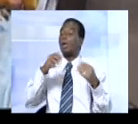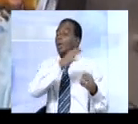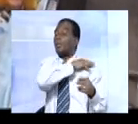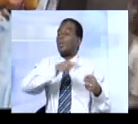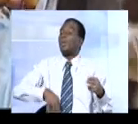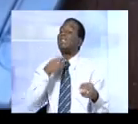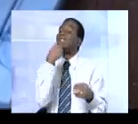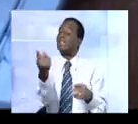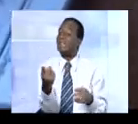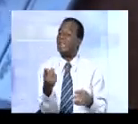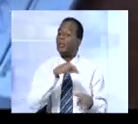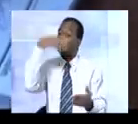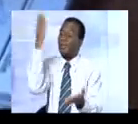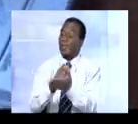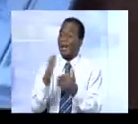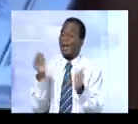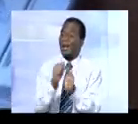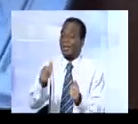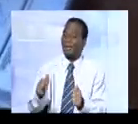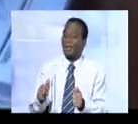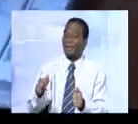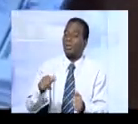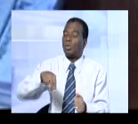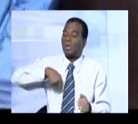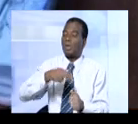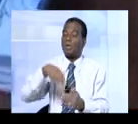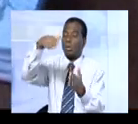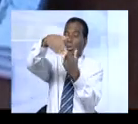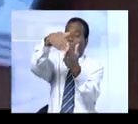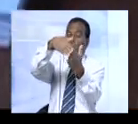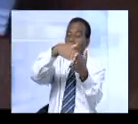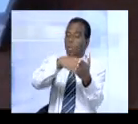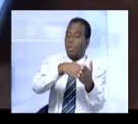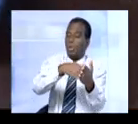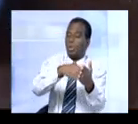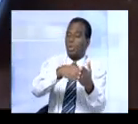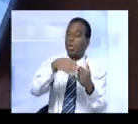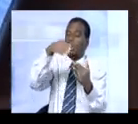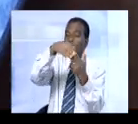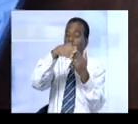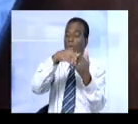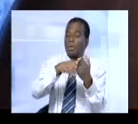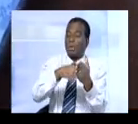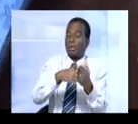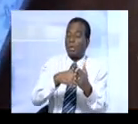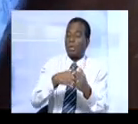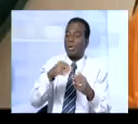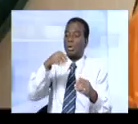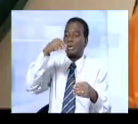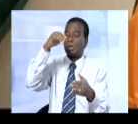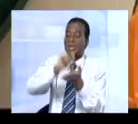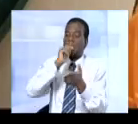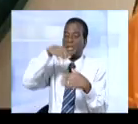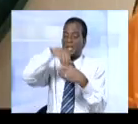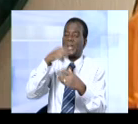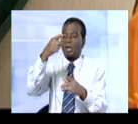du Kabadougou. Nous allons procéder à un recensement. Alors le recensement, on va le faire sur un mois.